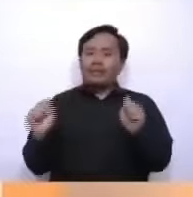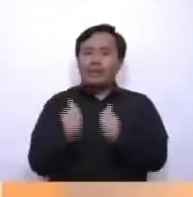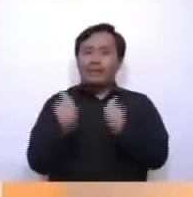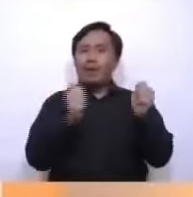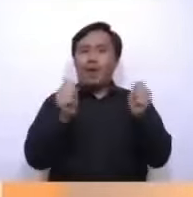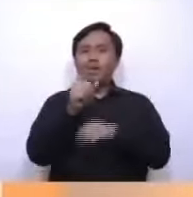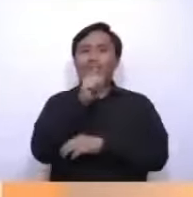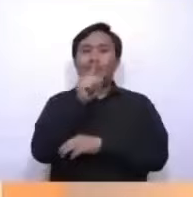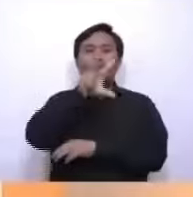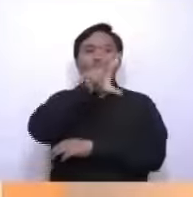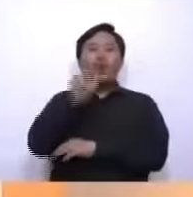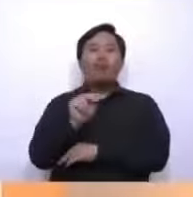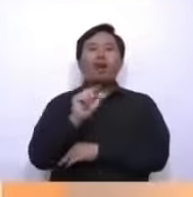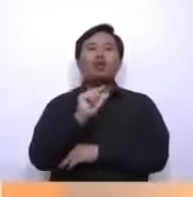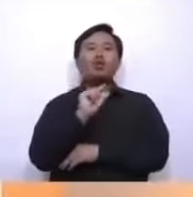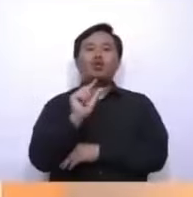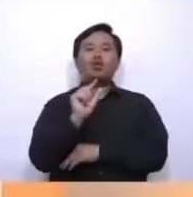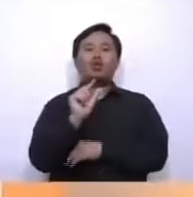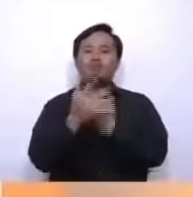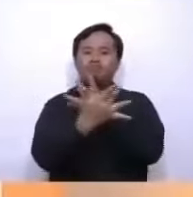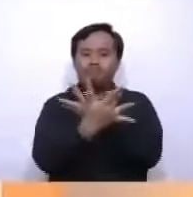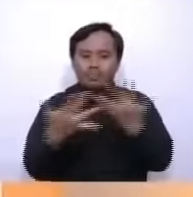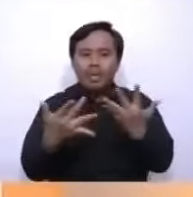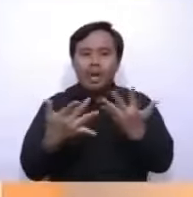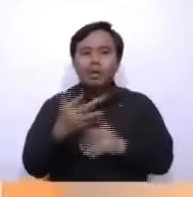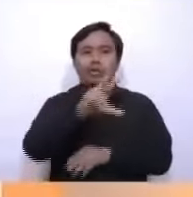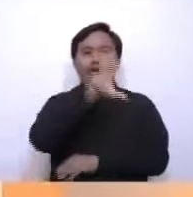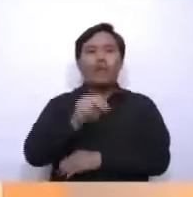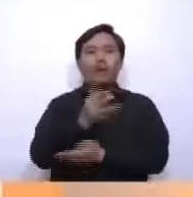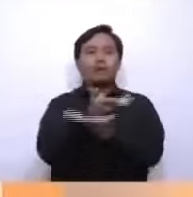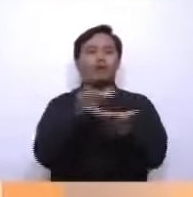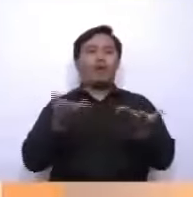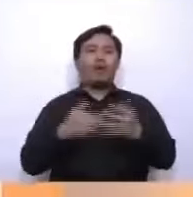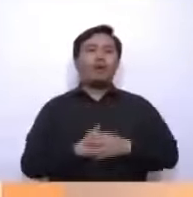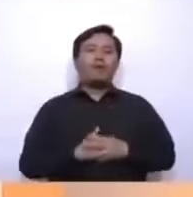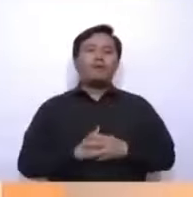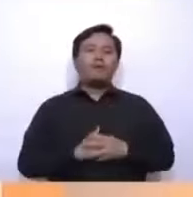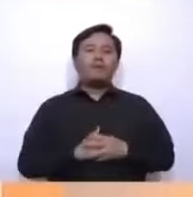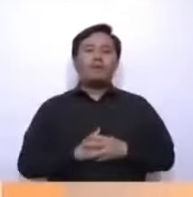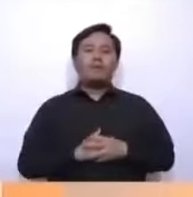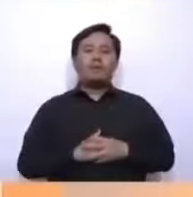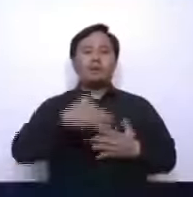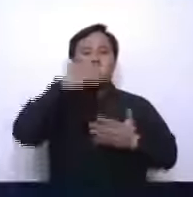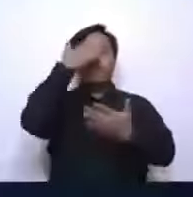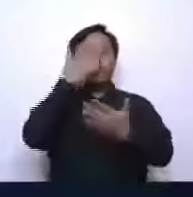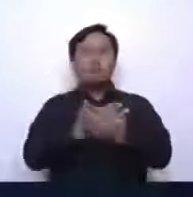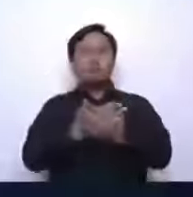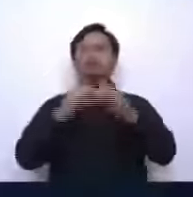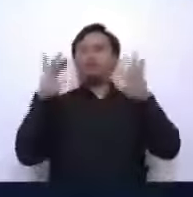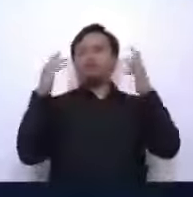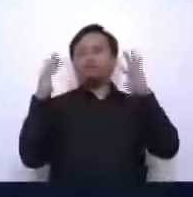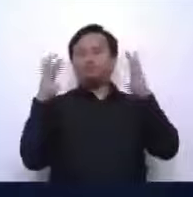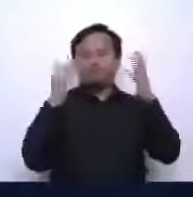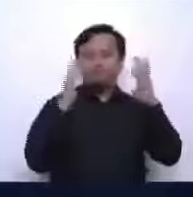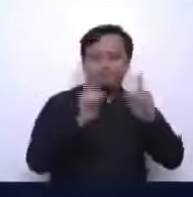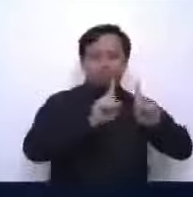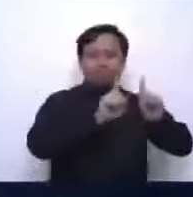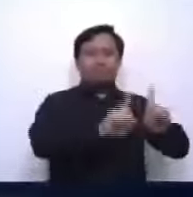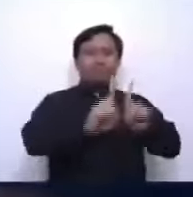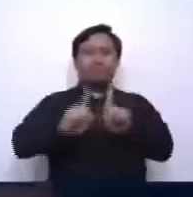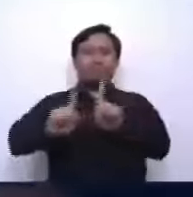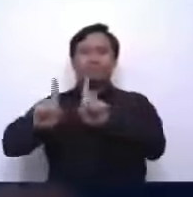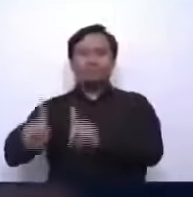adalah jawaban untuk problem seluruh rakyat Jawa Barat. Terima kasih. Berikan tepuk tangan yang meriah untuk seluruh